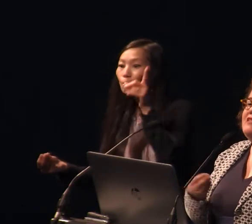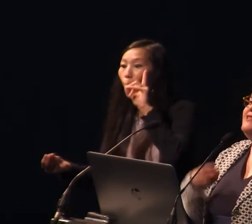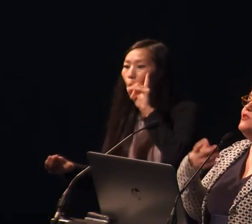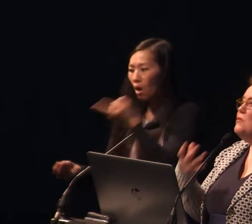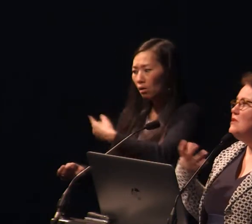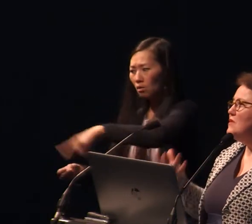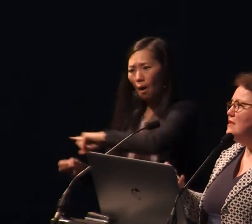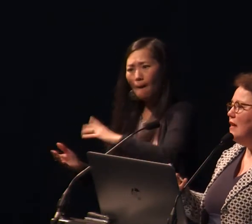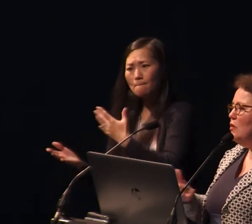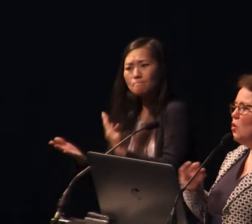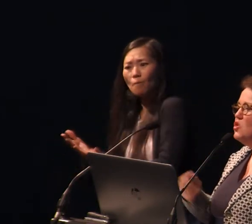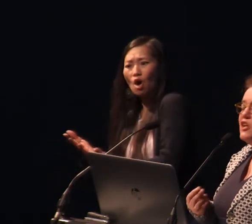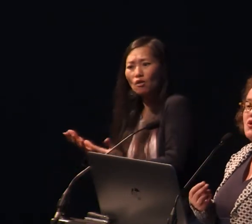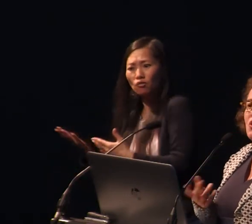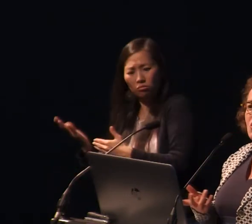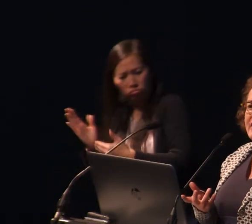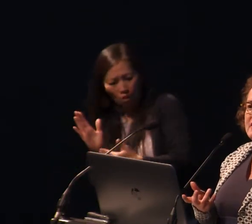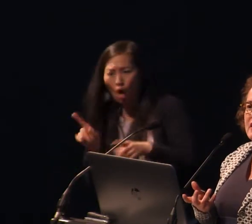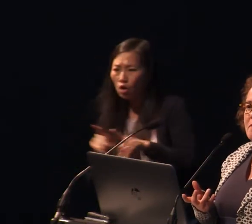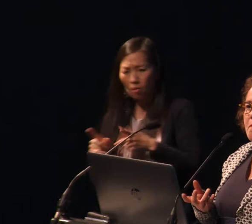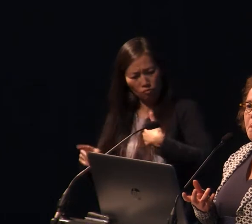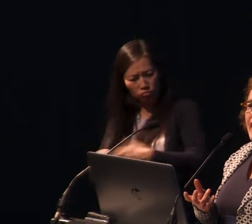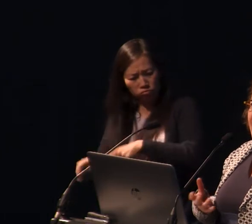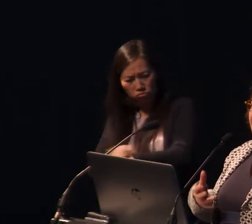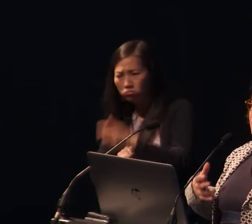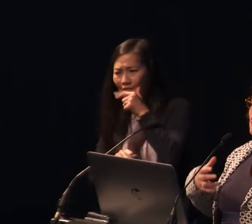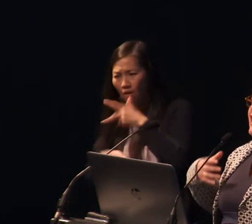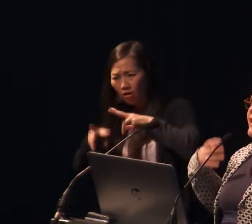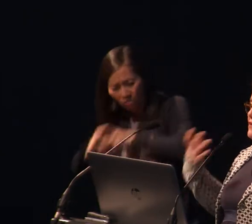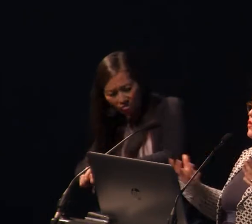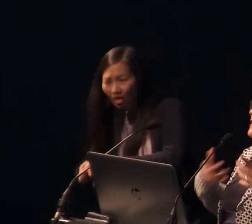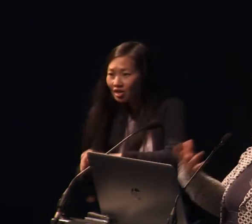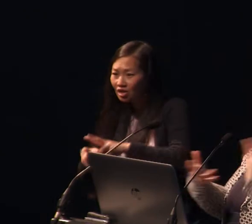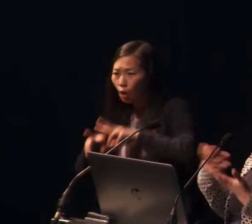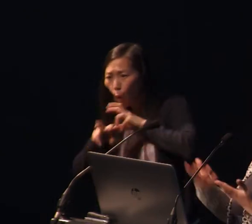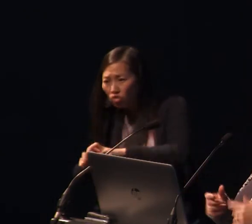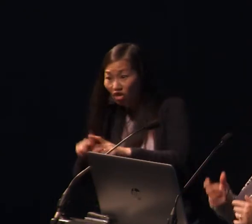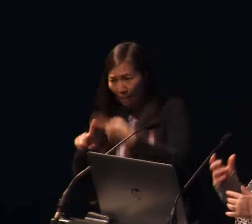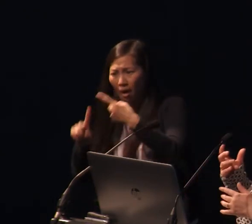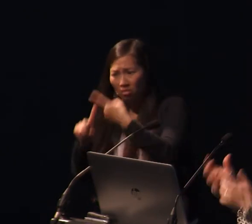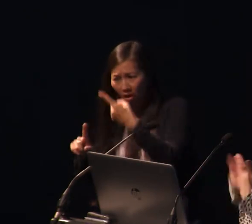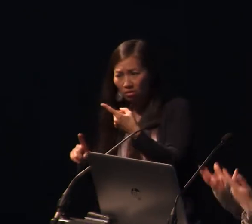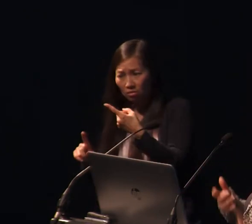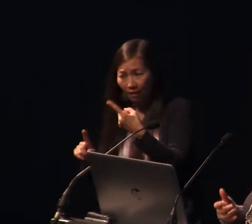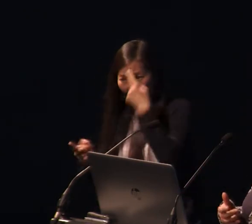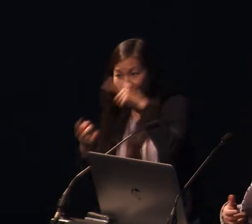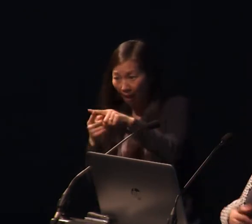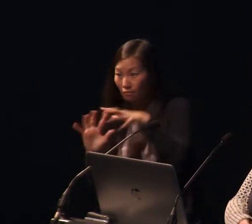activités substantielle de recherche en antarctique est donc ce sont les activités scientifiques